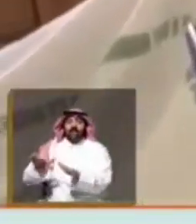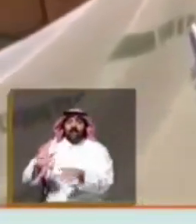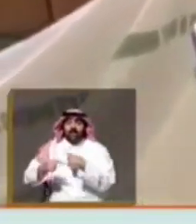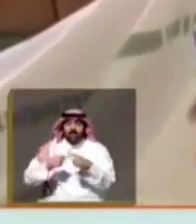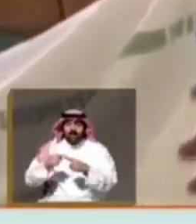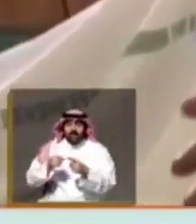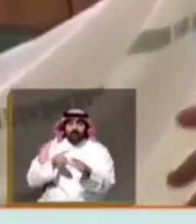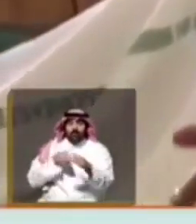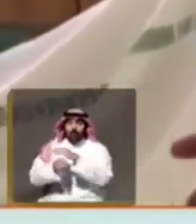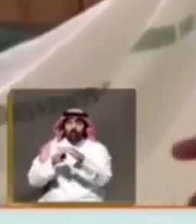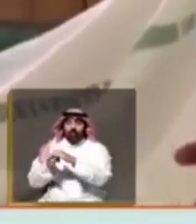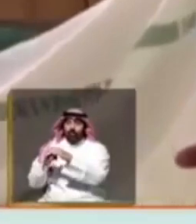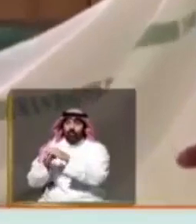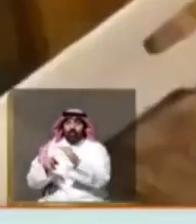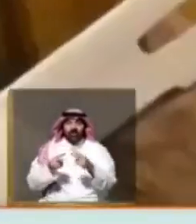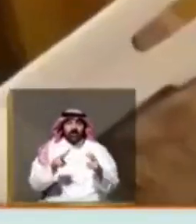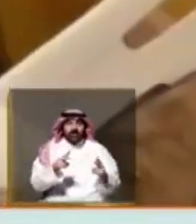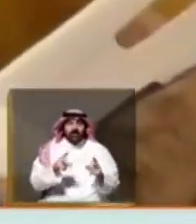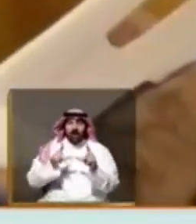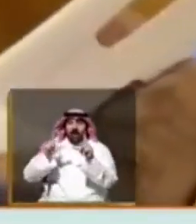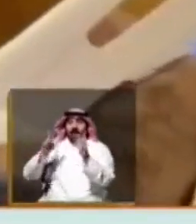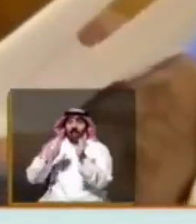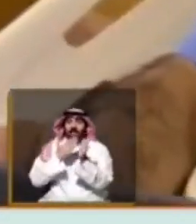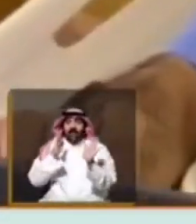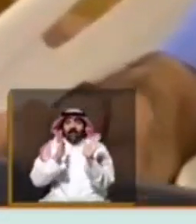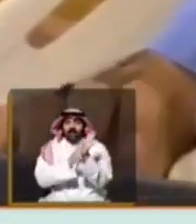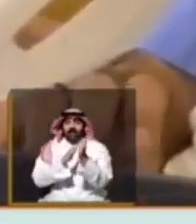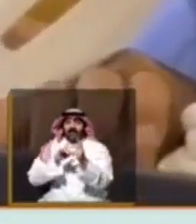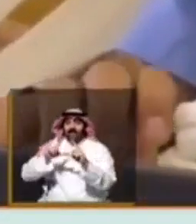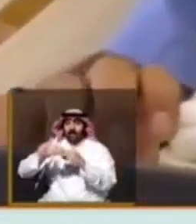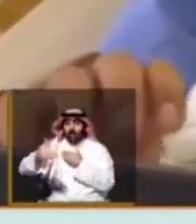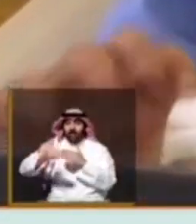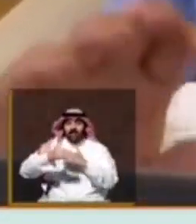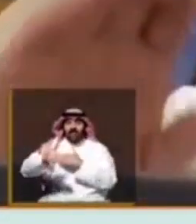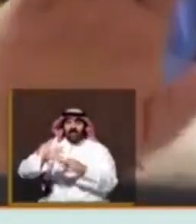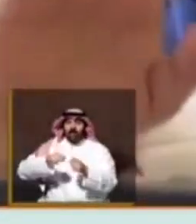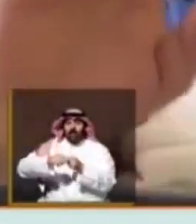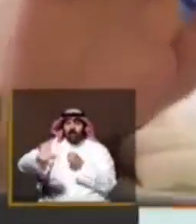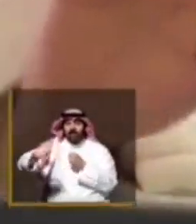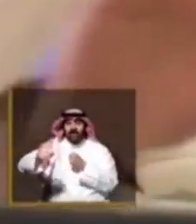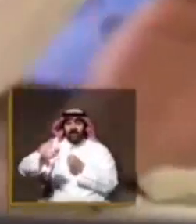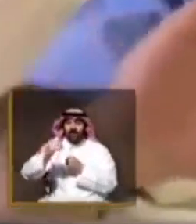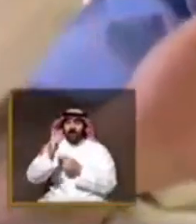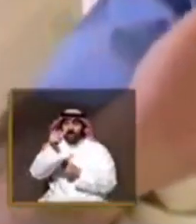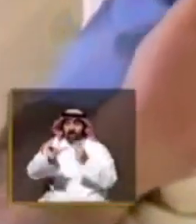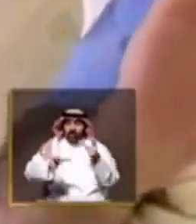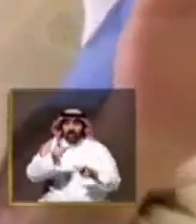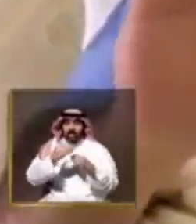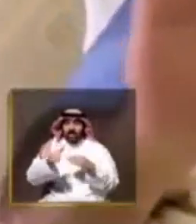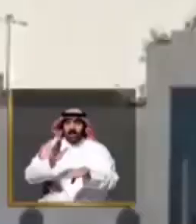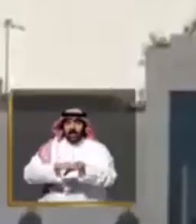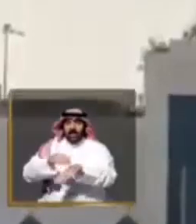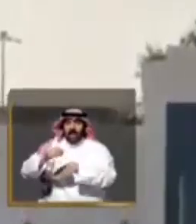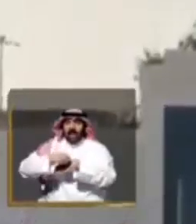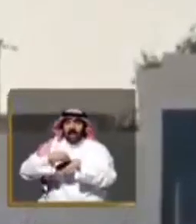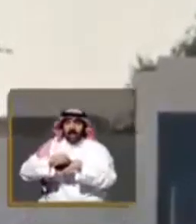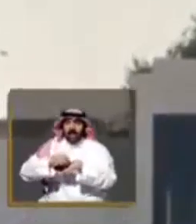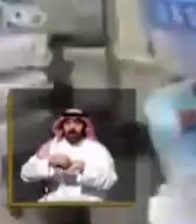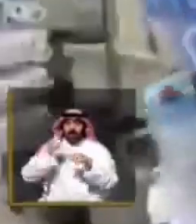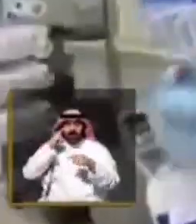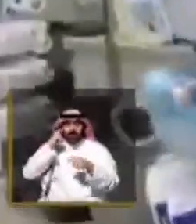وضبط المداخل وتفعيل ملصقات ترك المسافة مع الآخرين وتقديم المواد التوعوية.